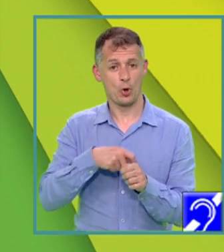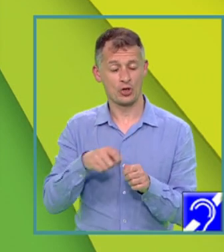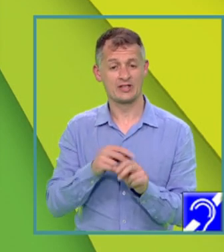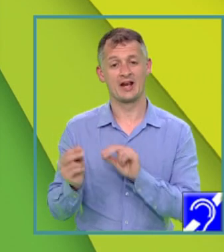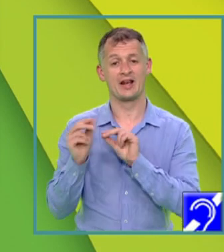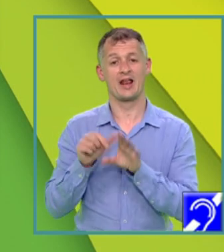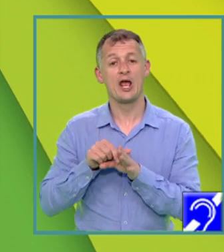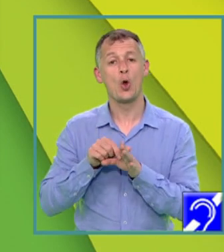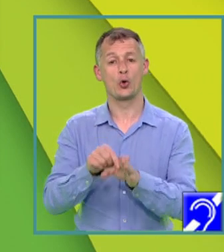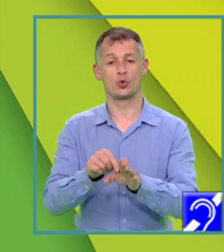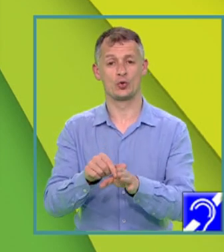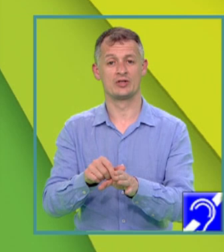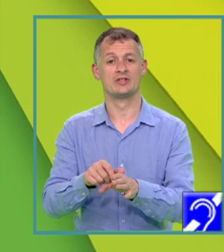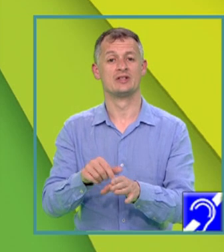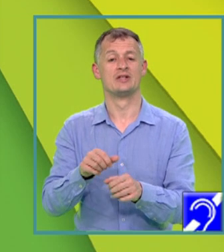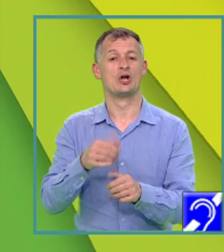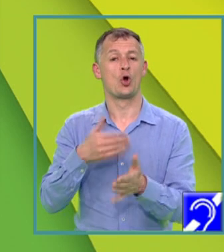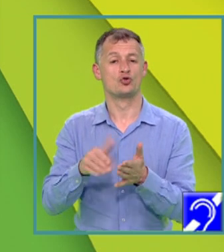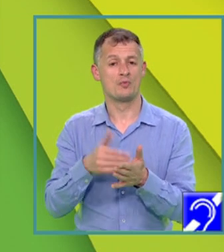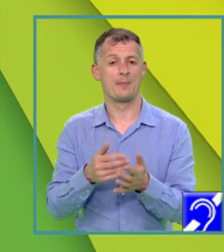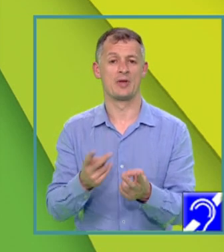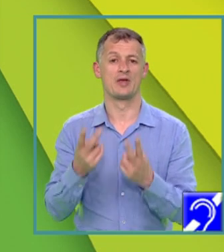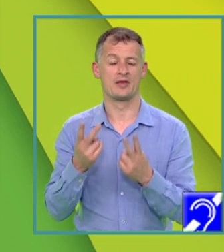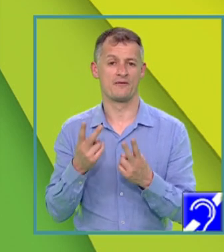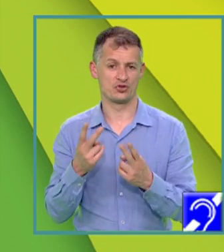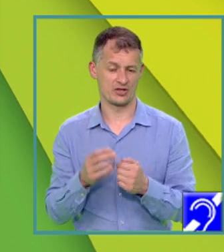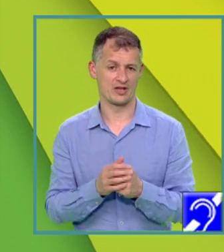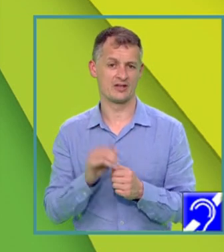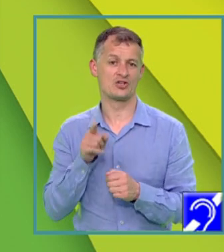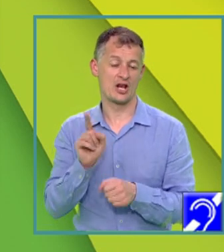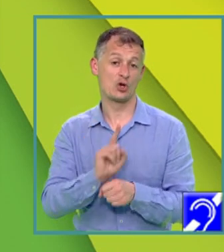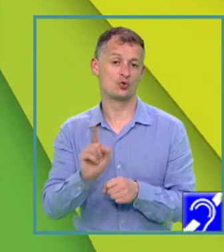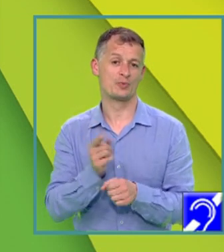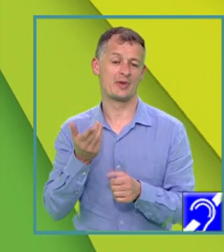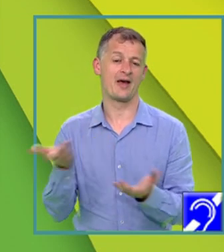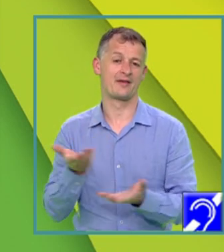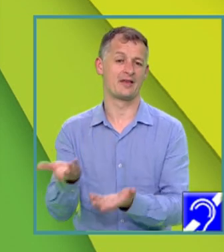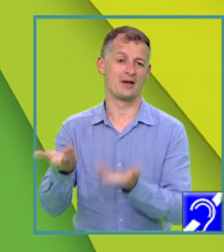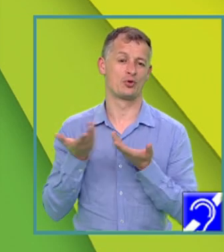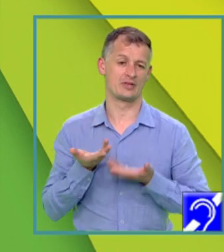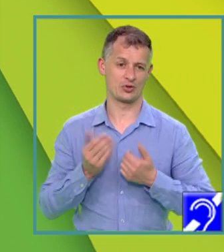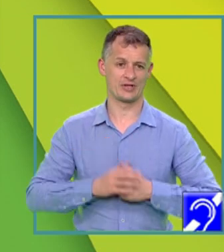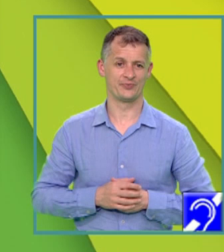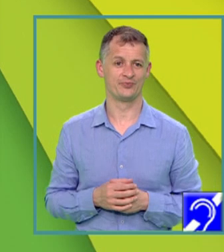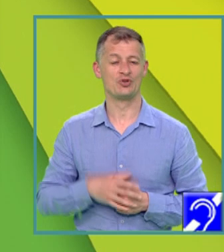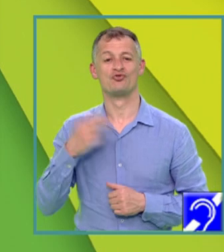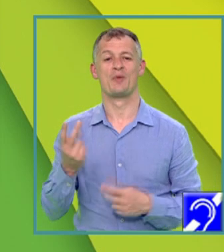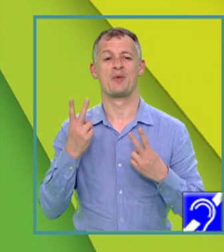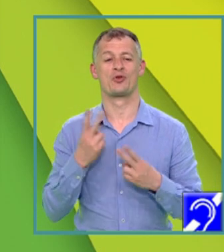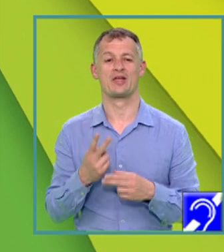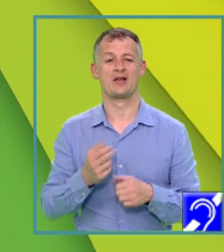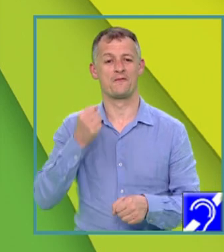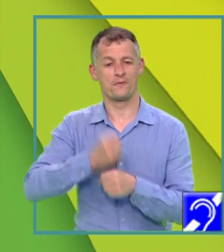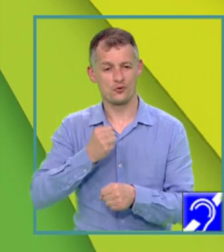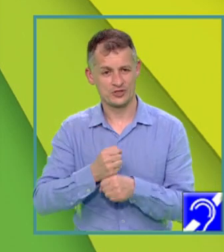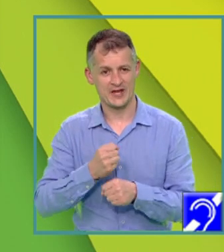să consumăm eficient anumite resurse pe care ni le va pune la dispoziție. Cea mai importantă funcție, și